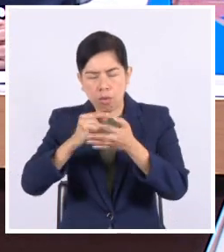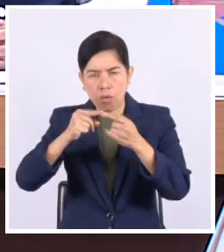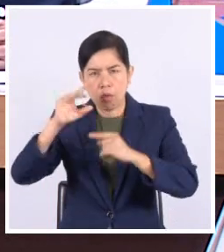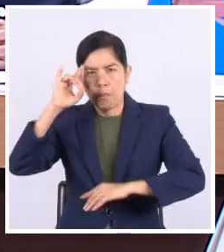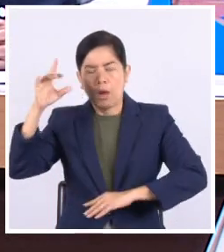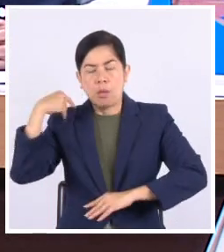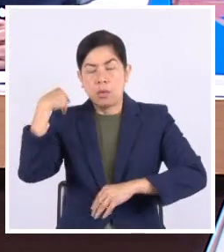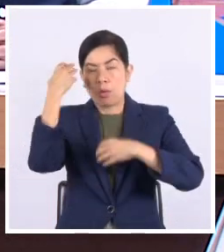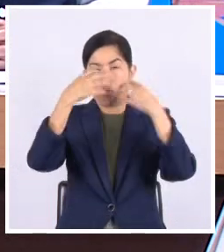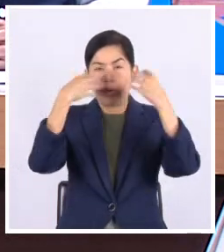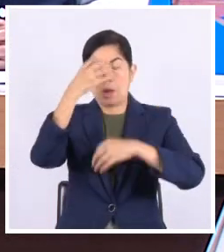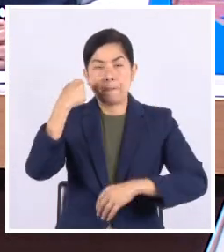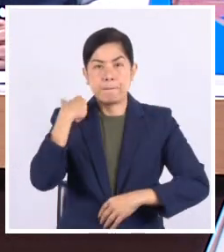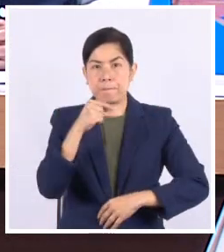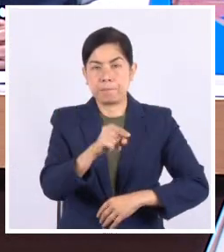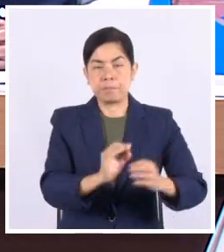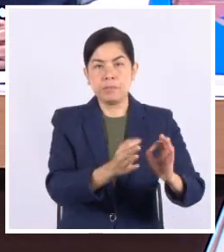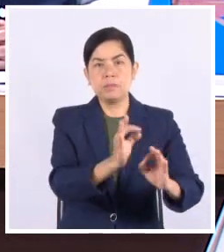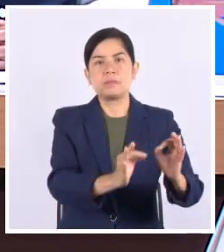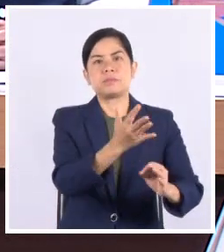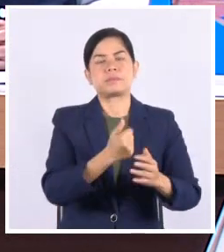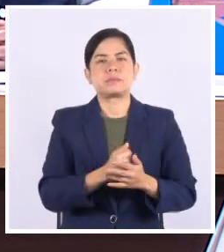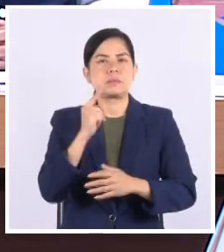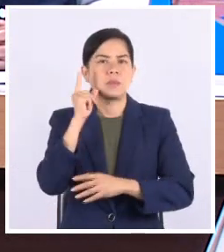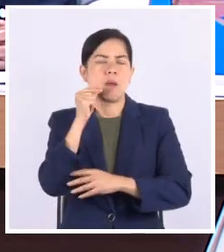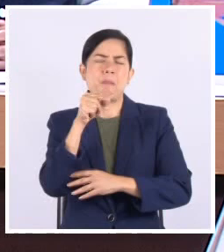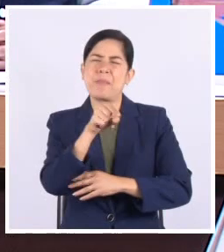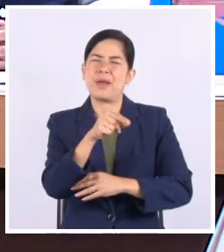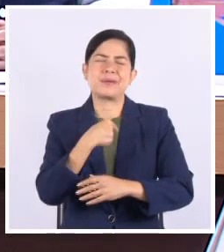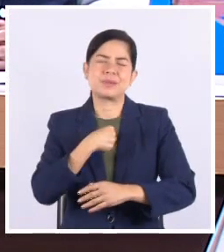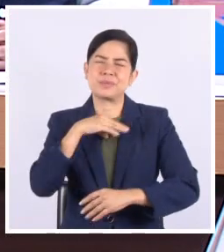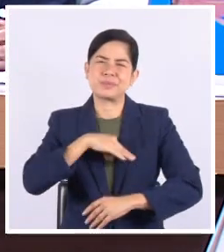วแม่เนี่ยสุดทน มาจับลูกสาวไปบำบัดหน่อยเถอะดูคลิปหน่อยค่ะ